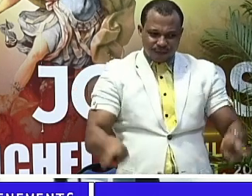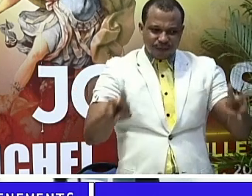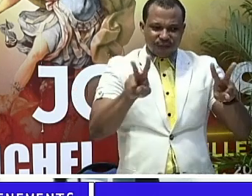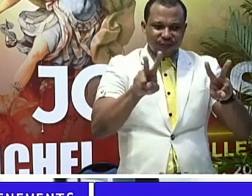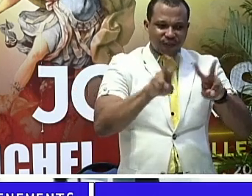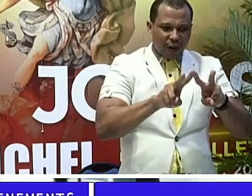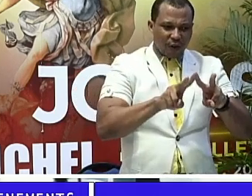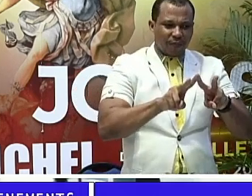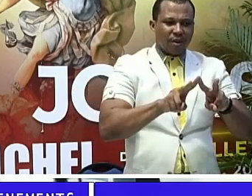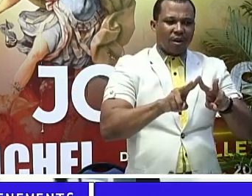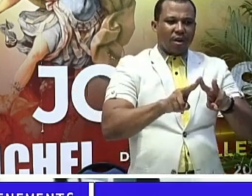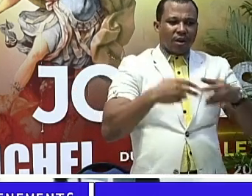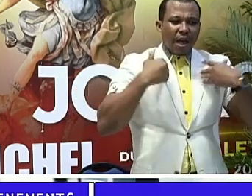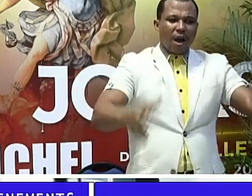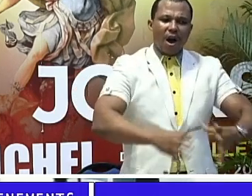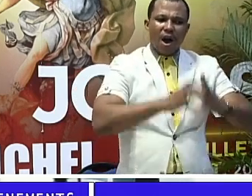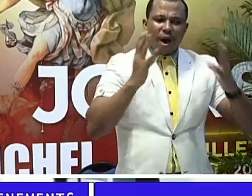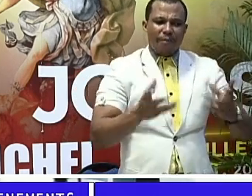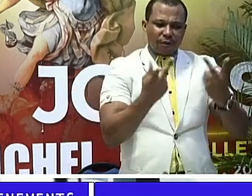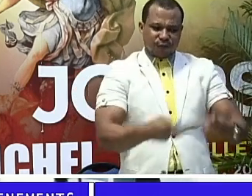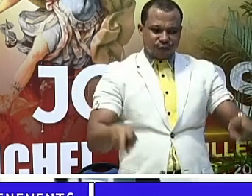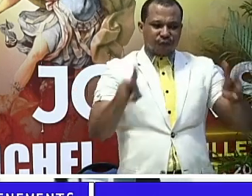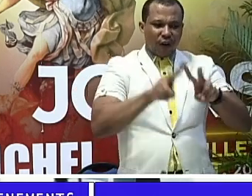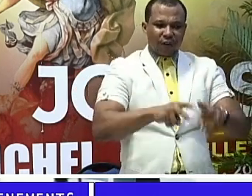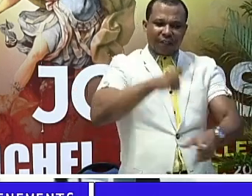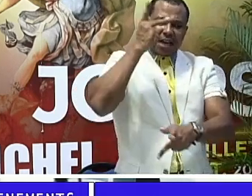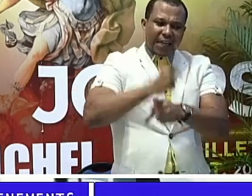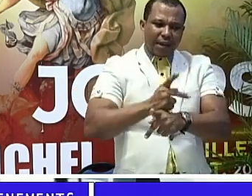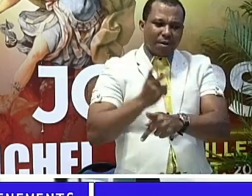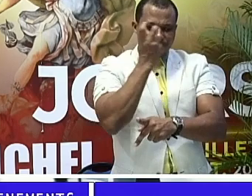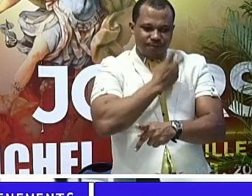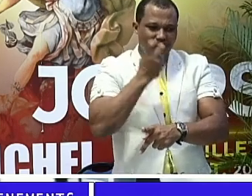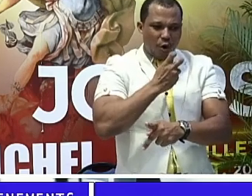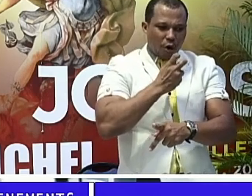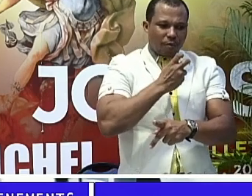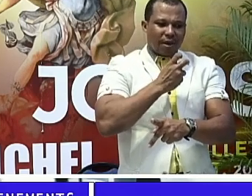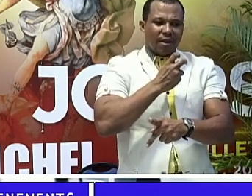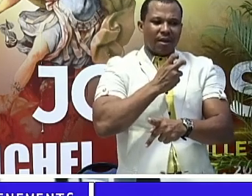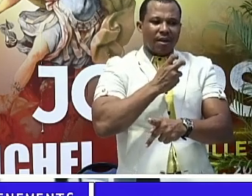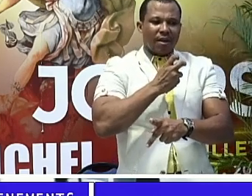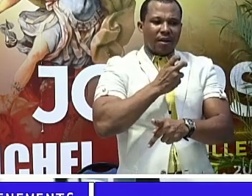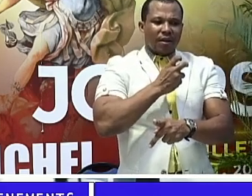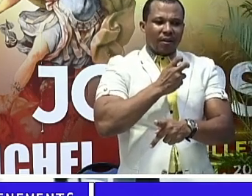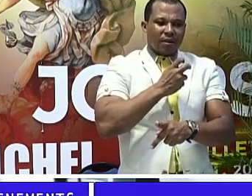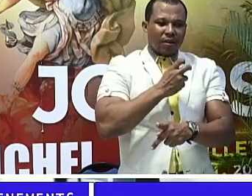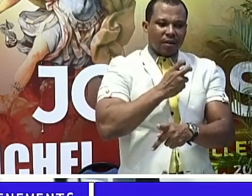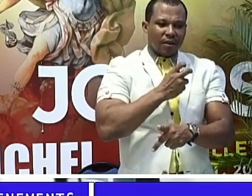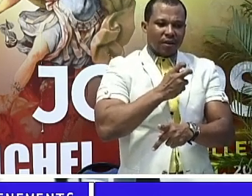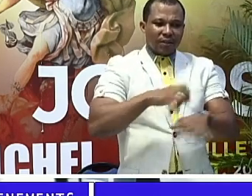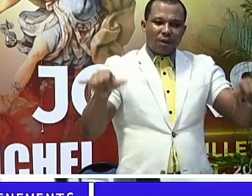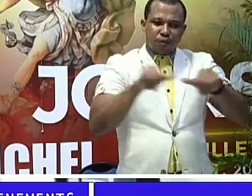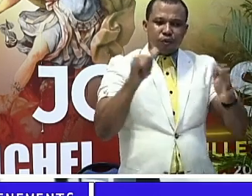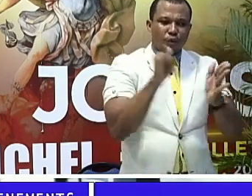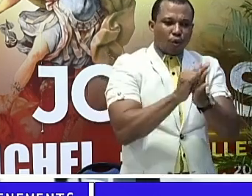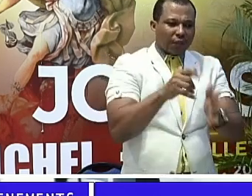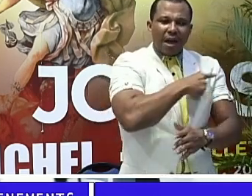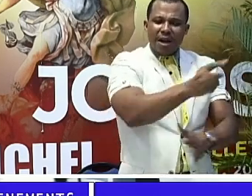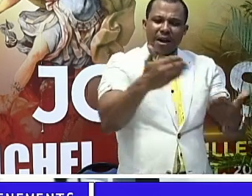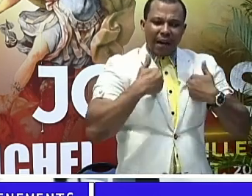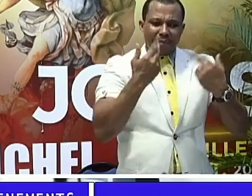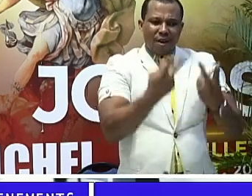bien valeur devant nous si me kembe parole moi, si me kembe ligne moi. Et c'est comme ça tout nous-mêmes n'a bien